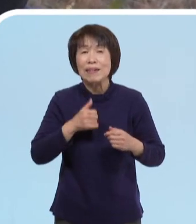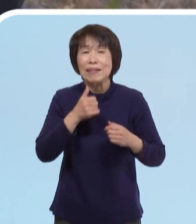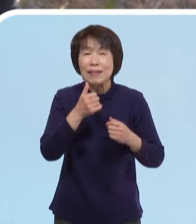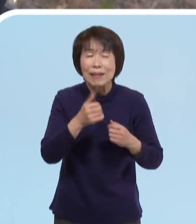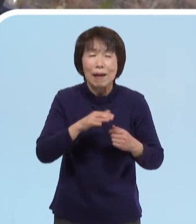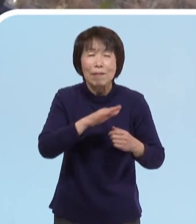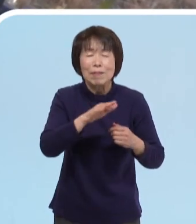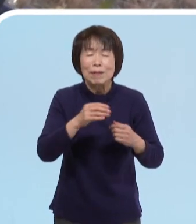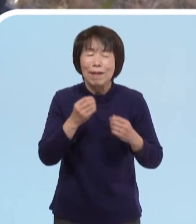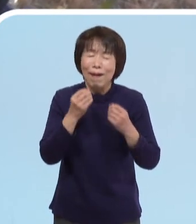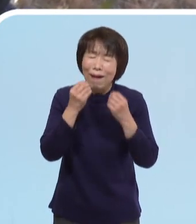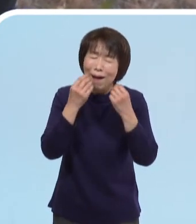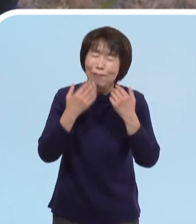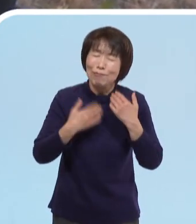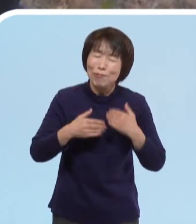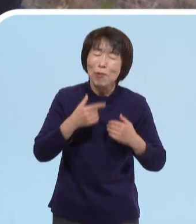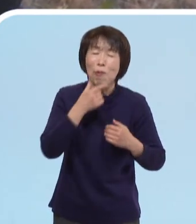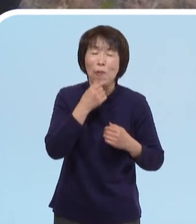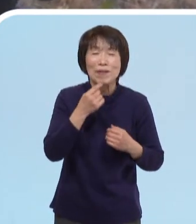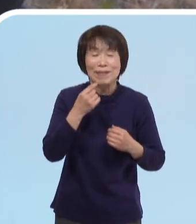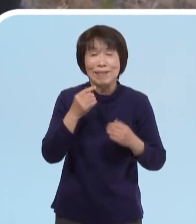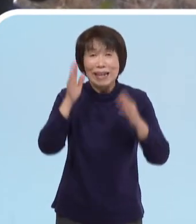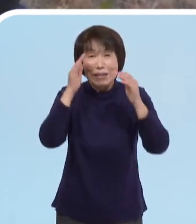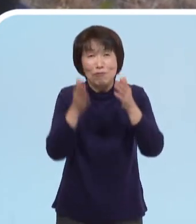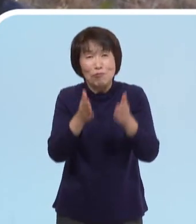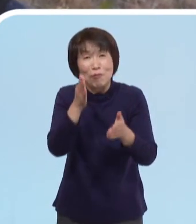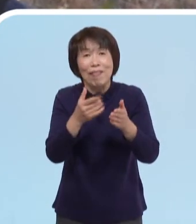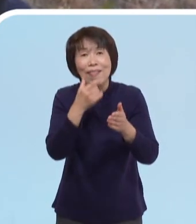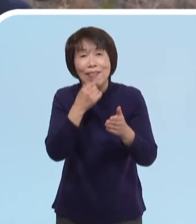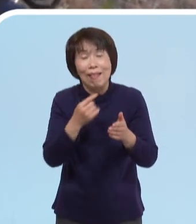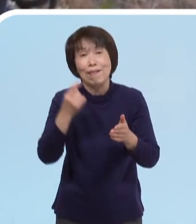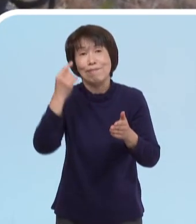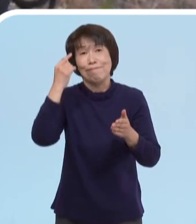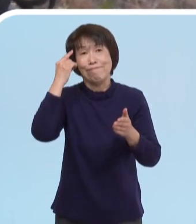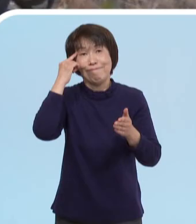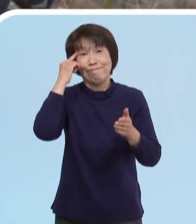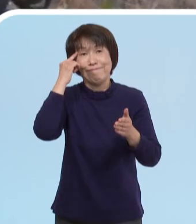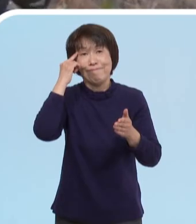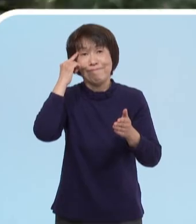く育てたいなってそこでもやっぱり思って、 うん、